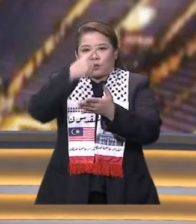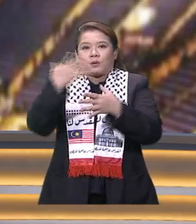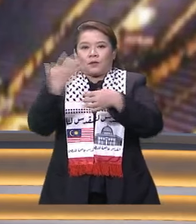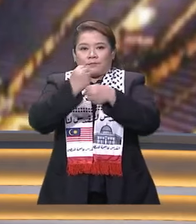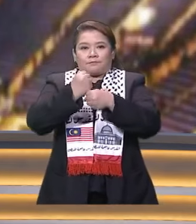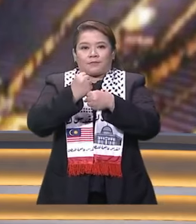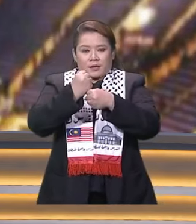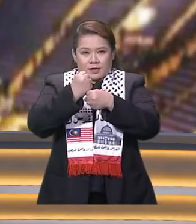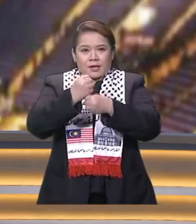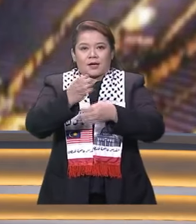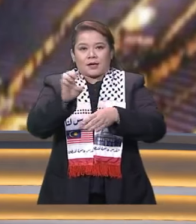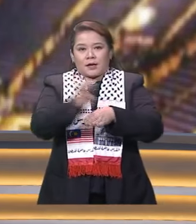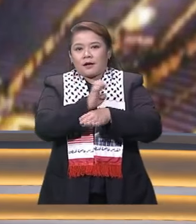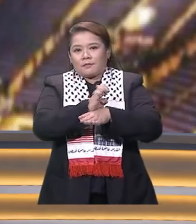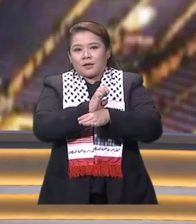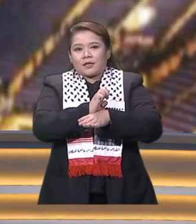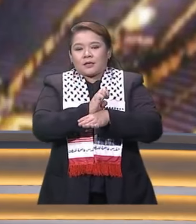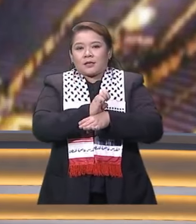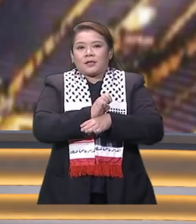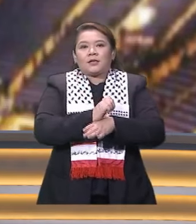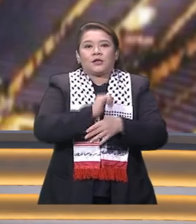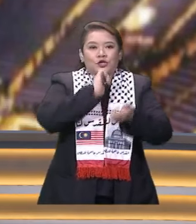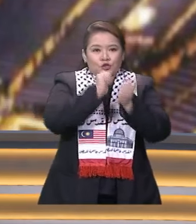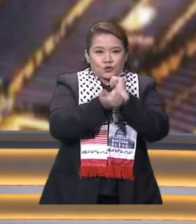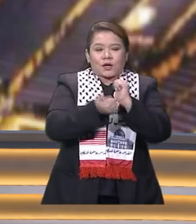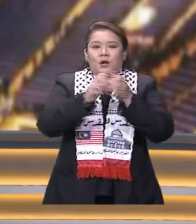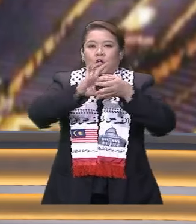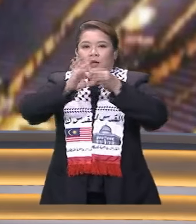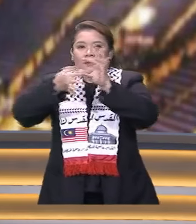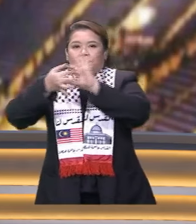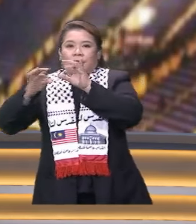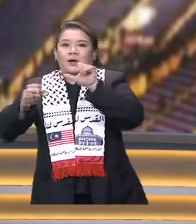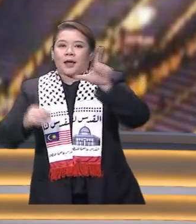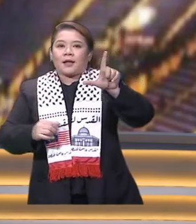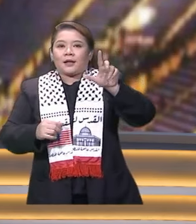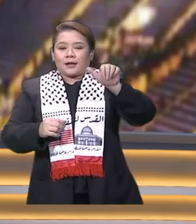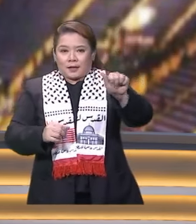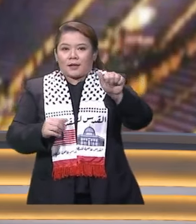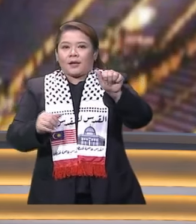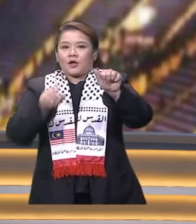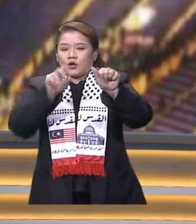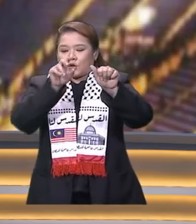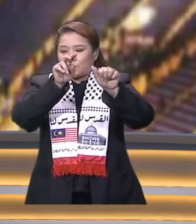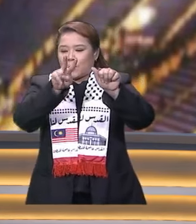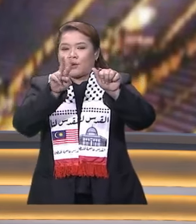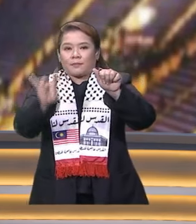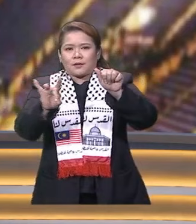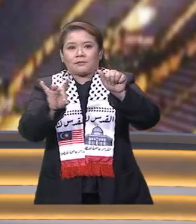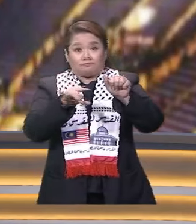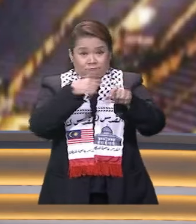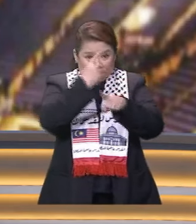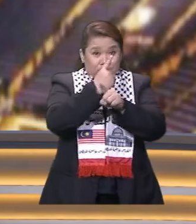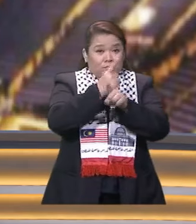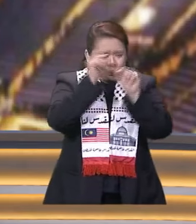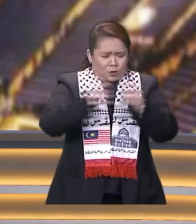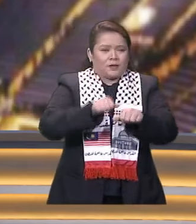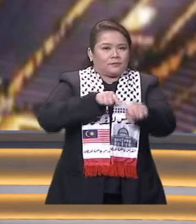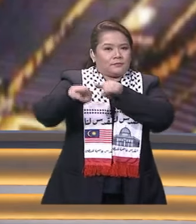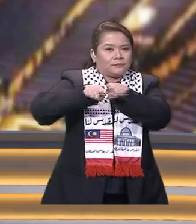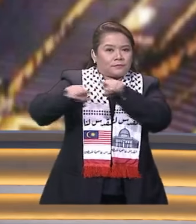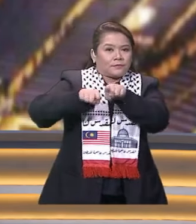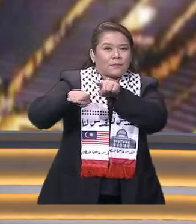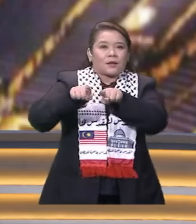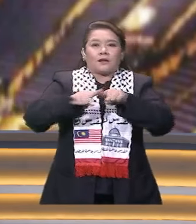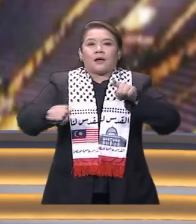pingat emasnya di Sukan Olimpik Los Angeles 2028 LA28. Walaupun masih mampu untuk bersaing,